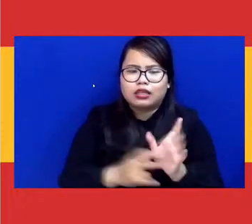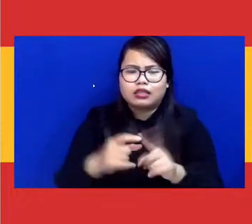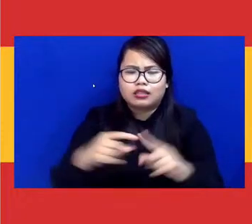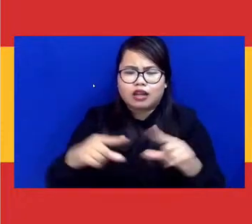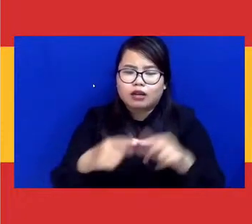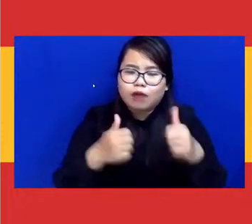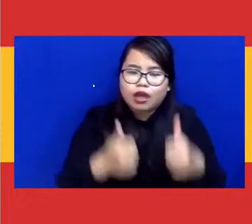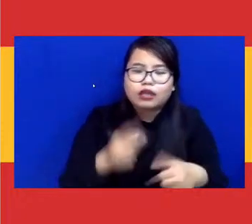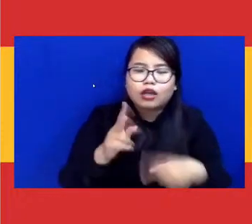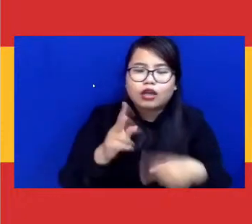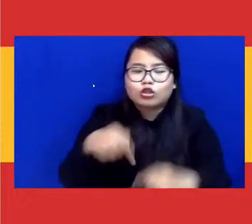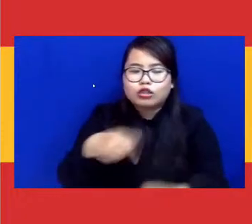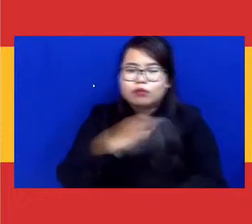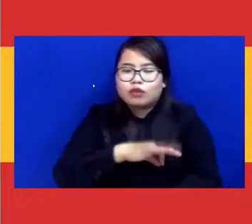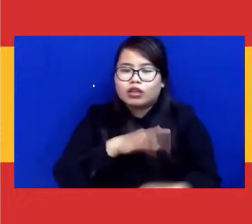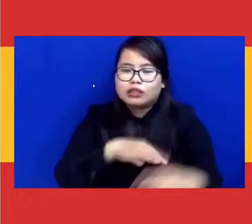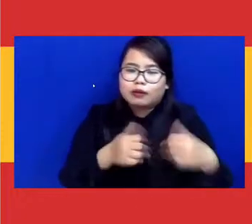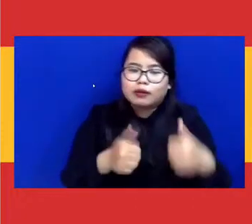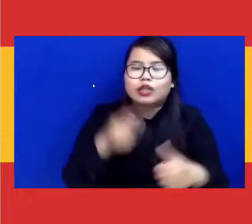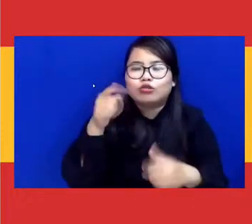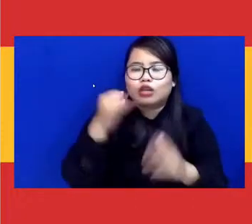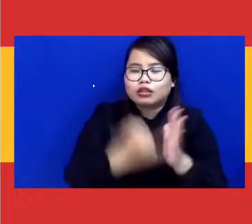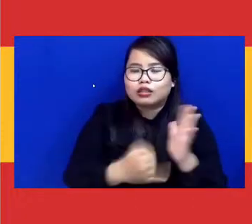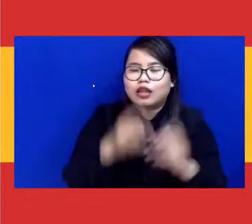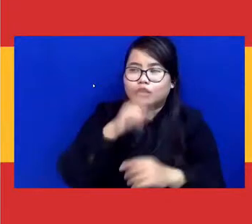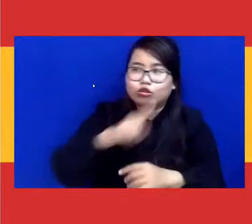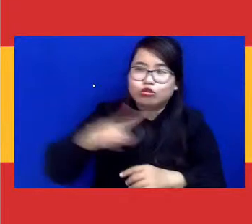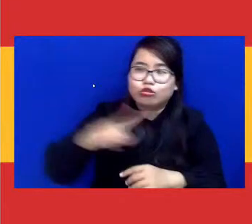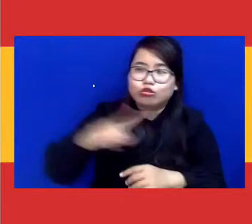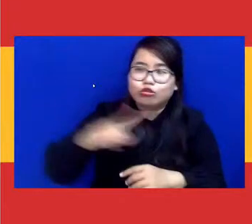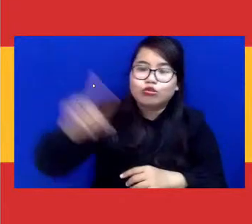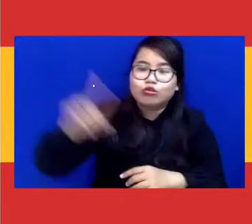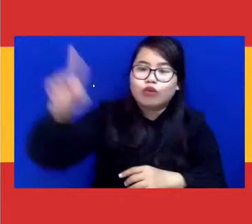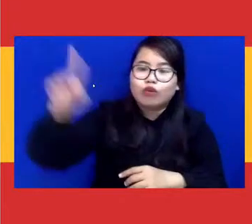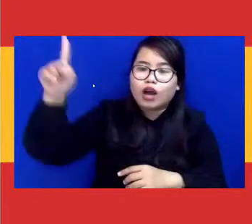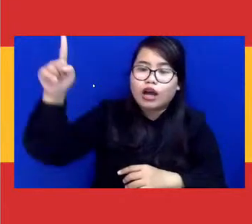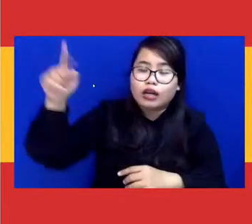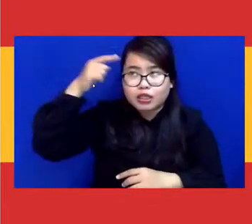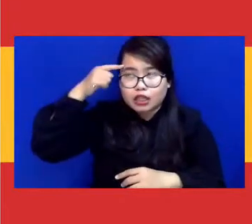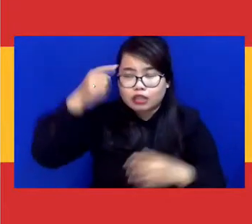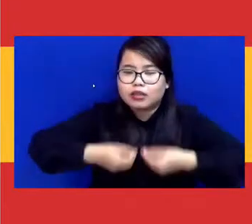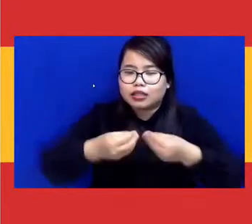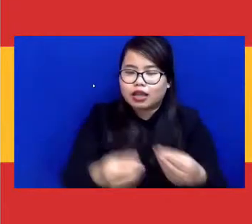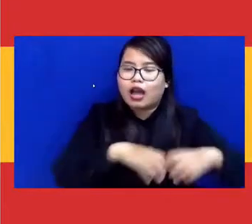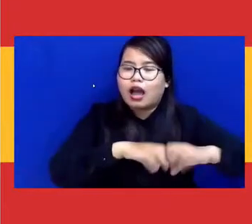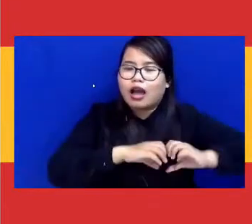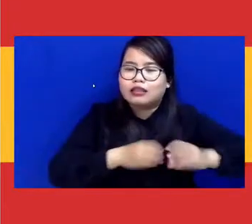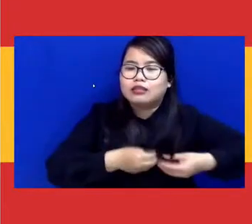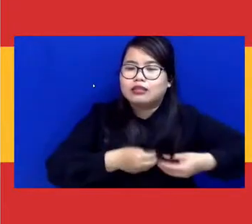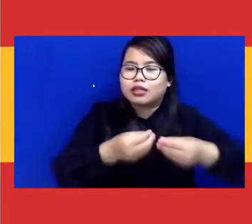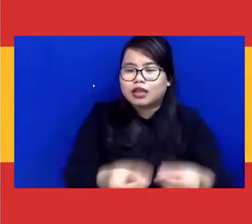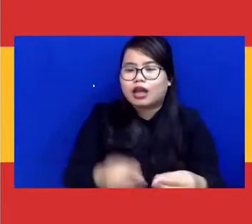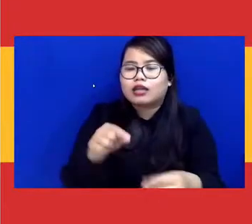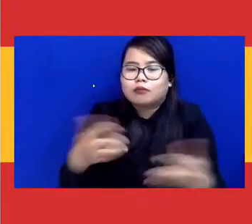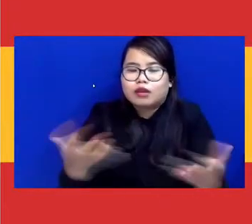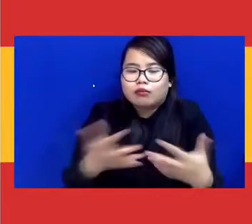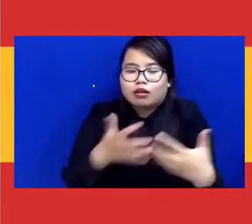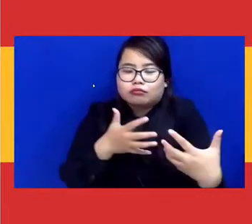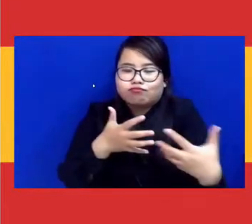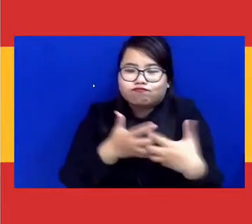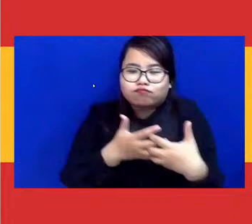yang dinilai oleh Tuhan kita. Akal pikir kita diberikan, hati kita diberikan. Begitu sinergisitas antara